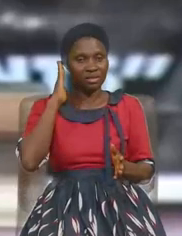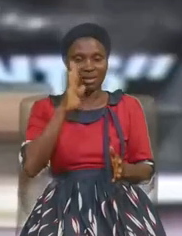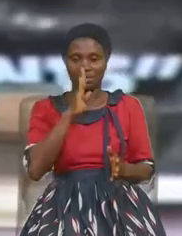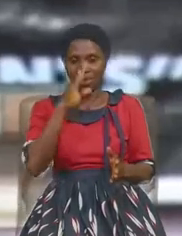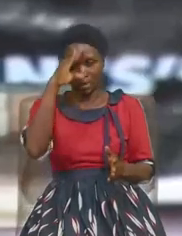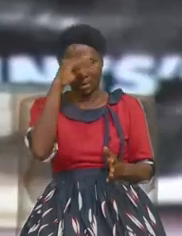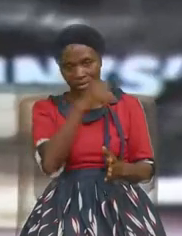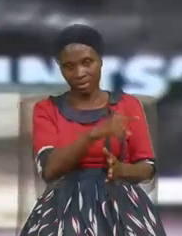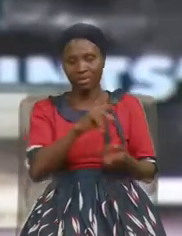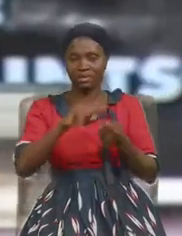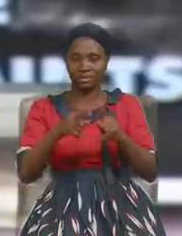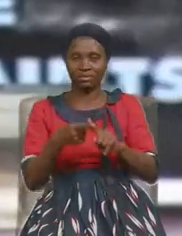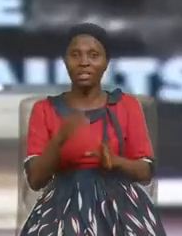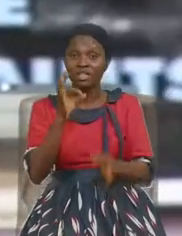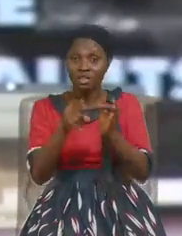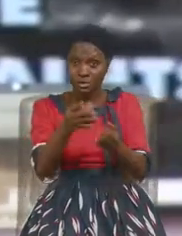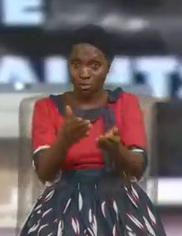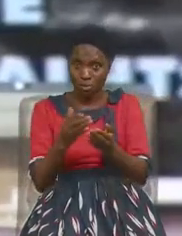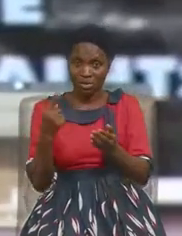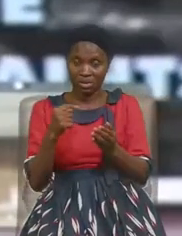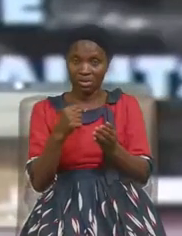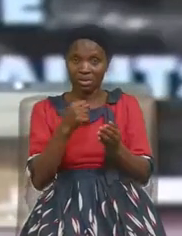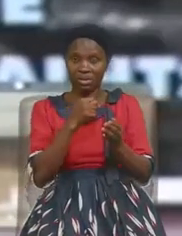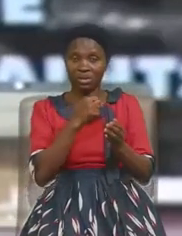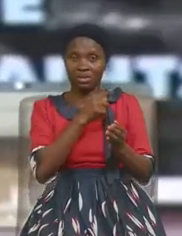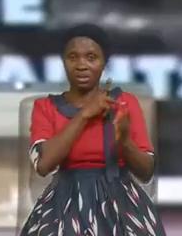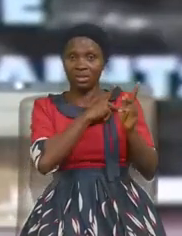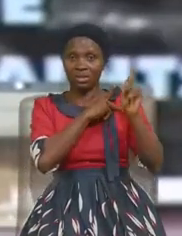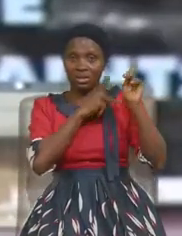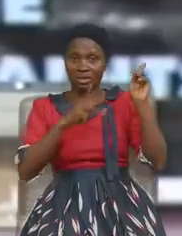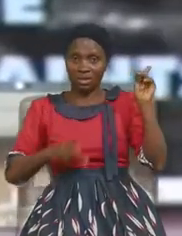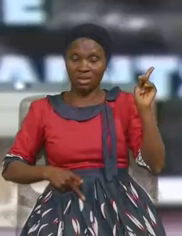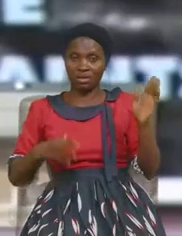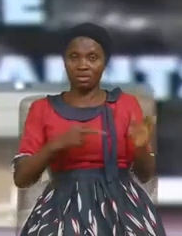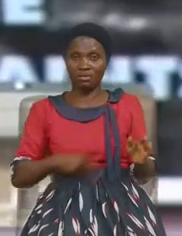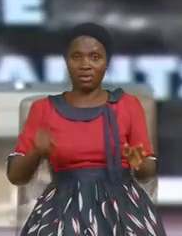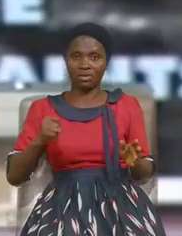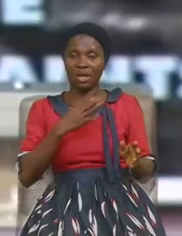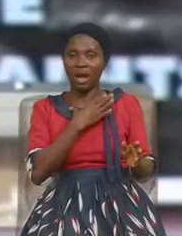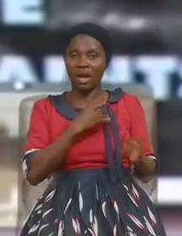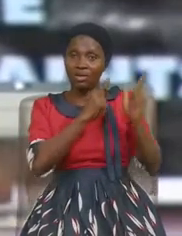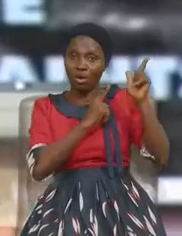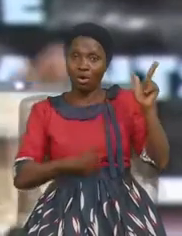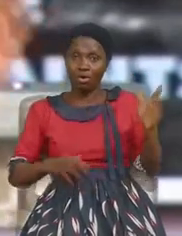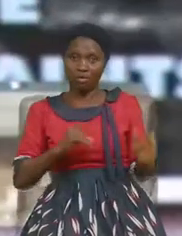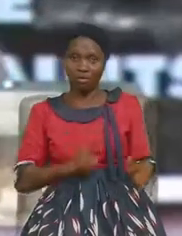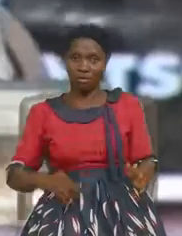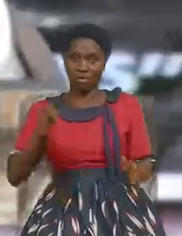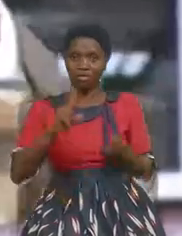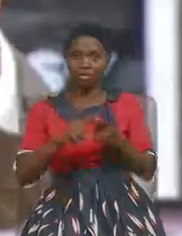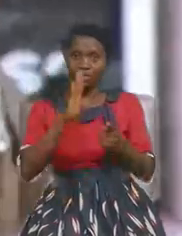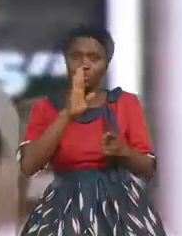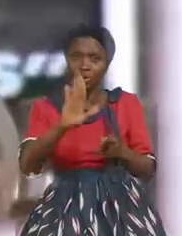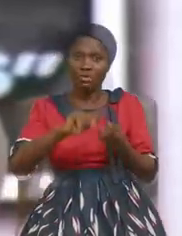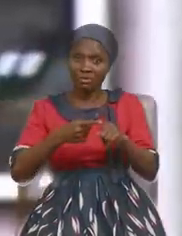Si tu veux que le roi des rois et le seigneur des seigneurs sois ton ami, sois proche